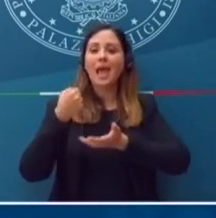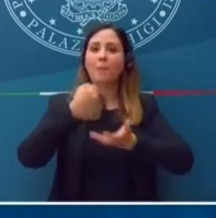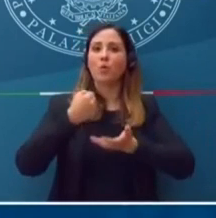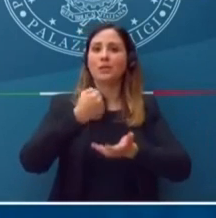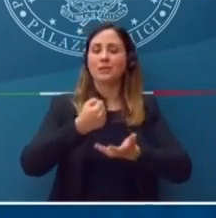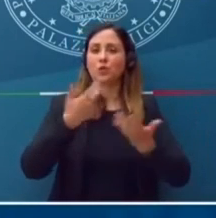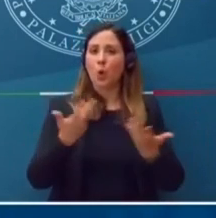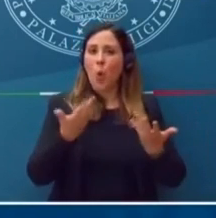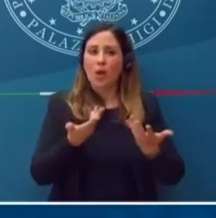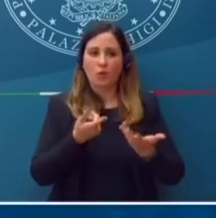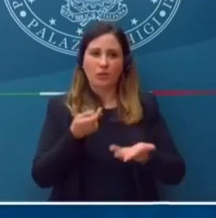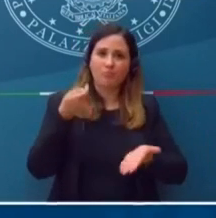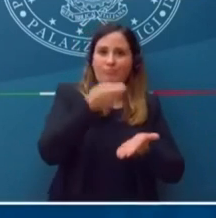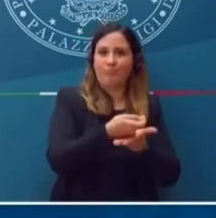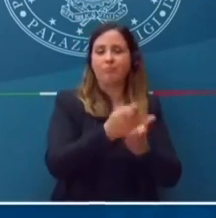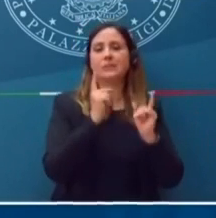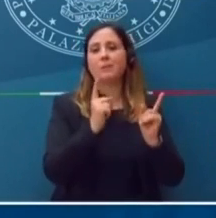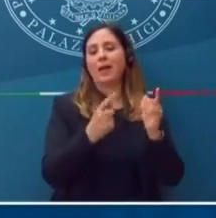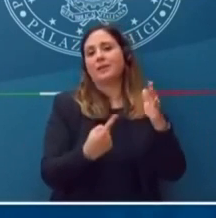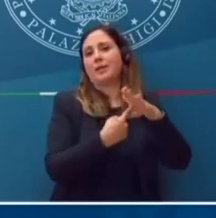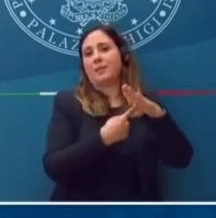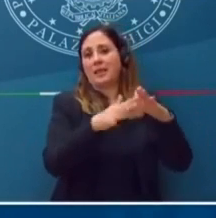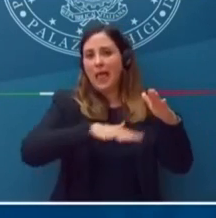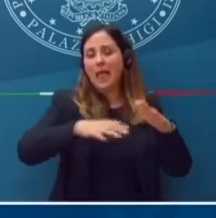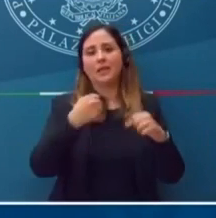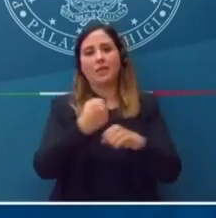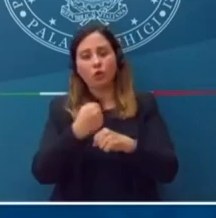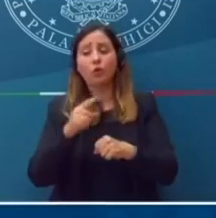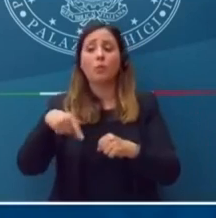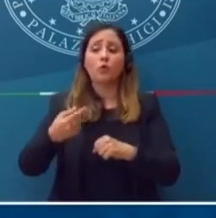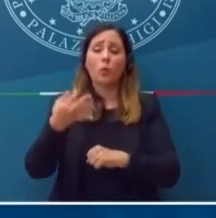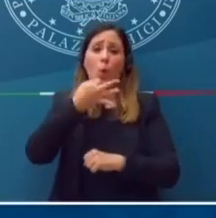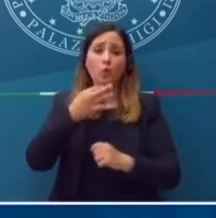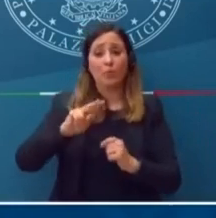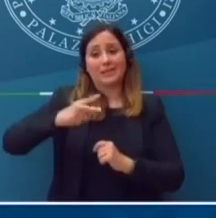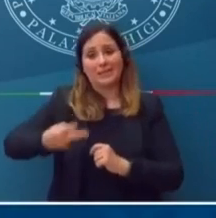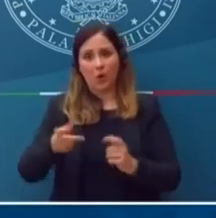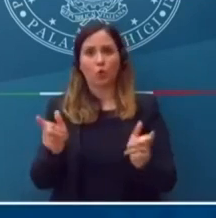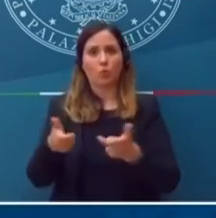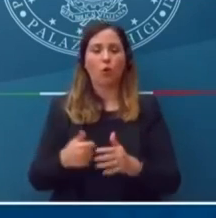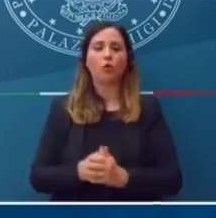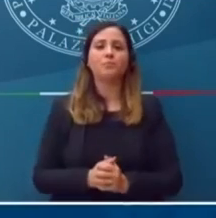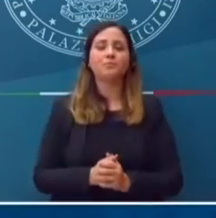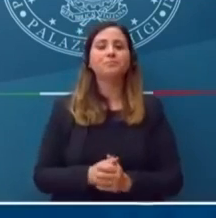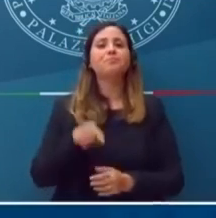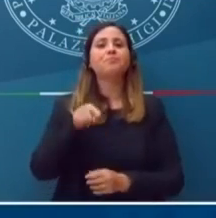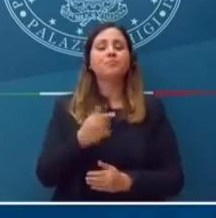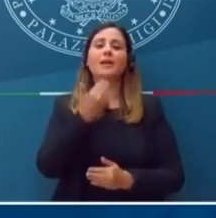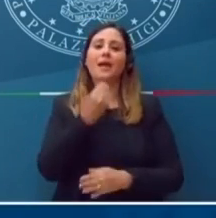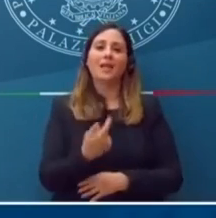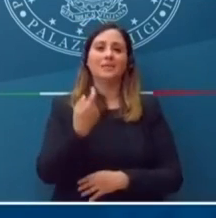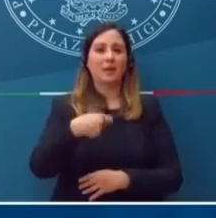dispongono i lavoratori, e poi a ottobre per l'altro. Grazie. Grazie Presidente,